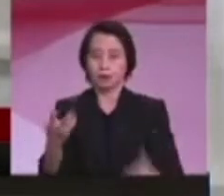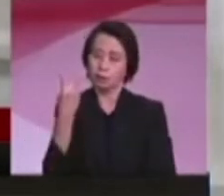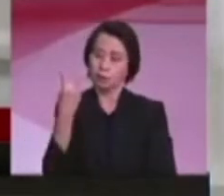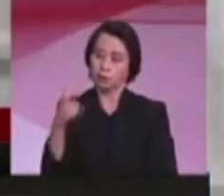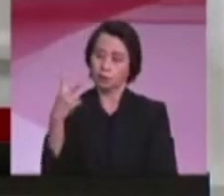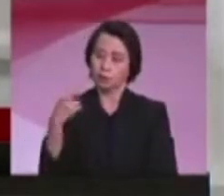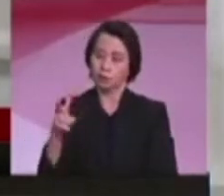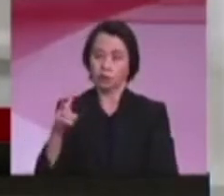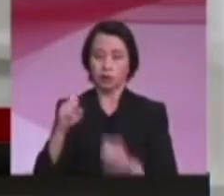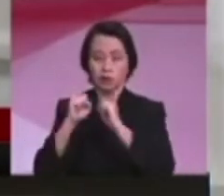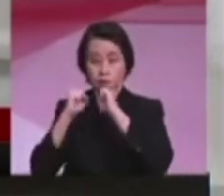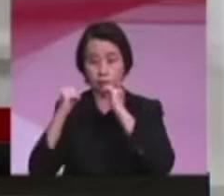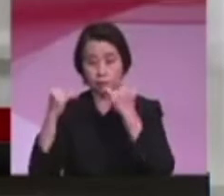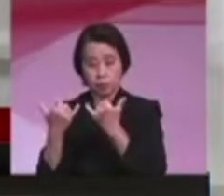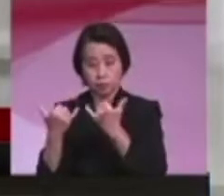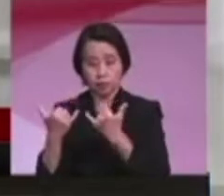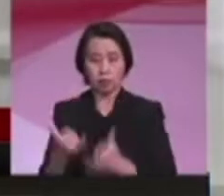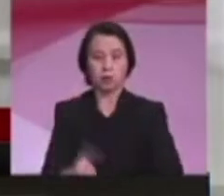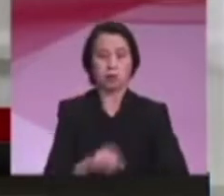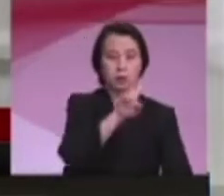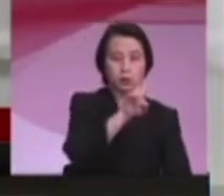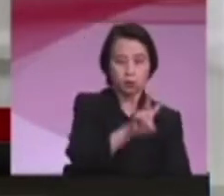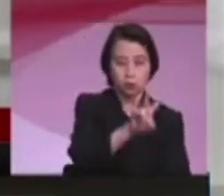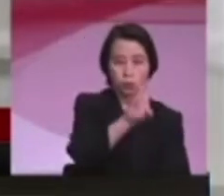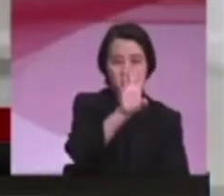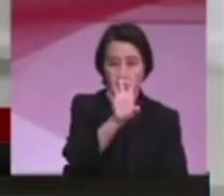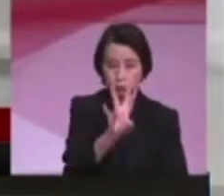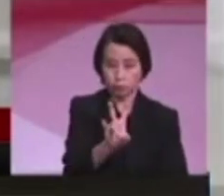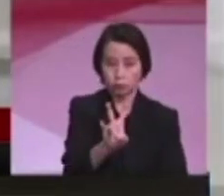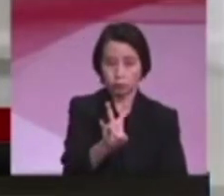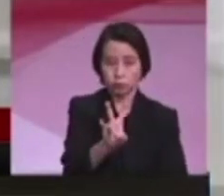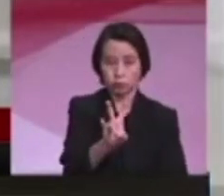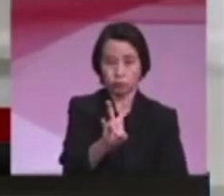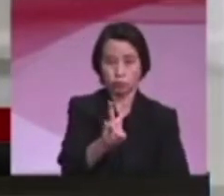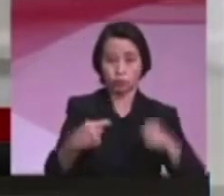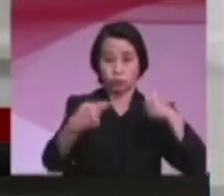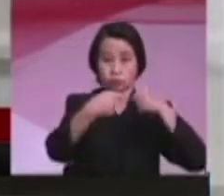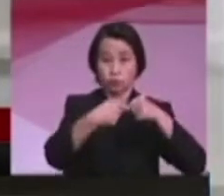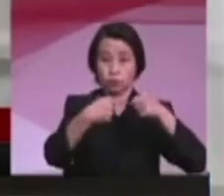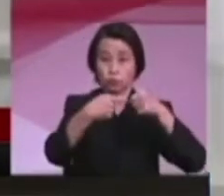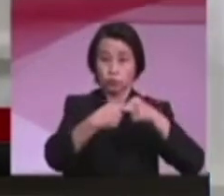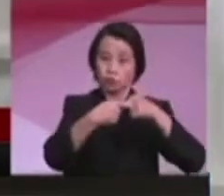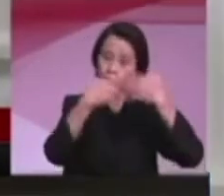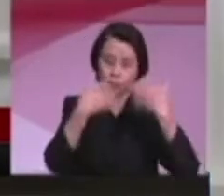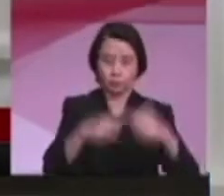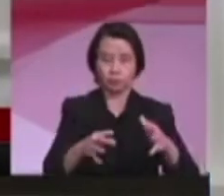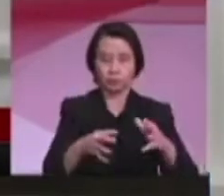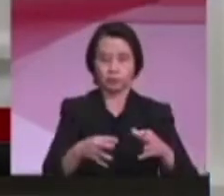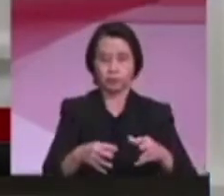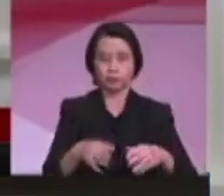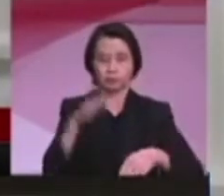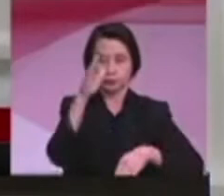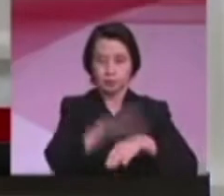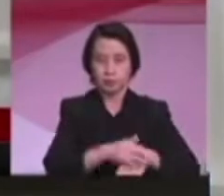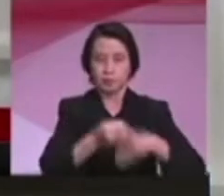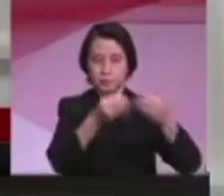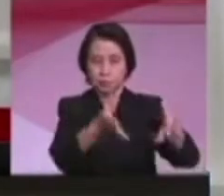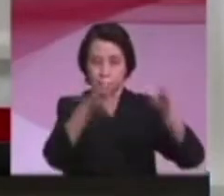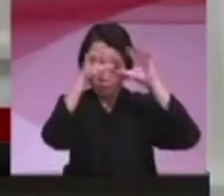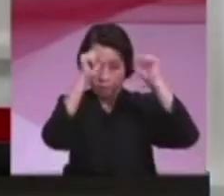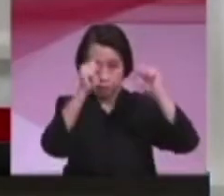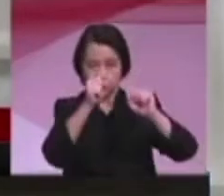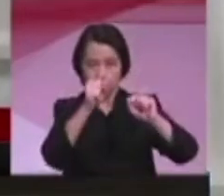syarikat dan 27 pertuduhan telah dikenakan ke atas majikan yang engkar